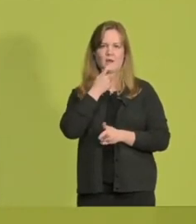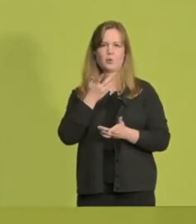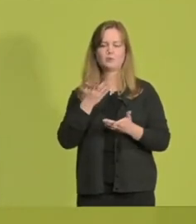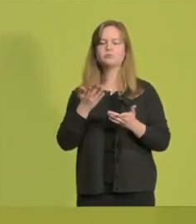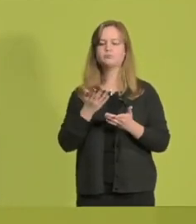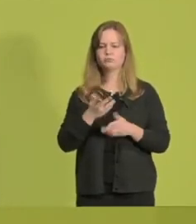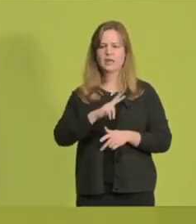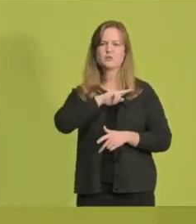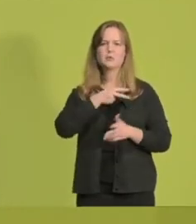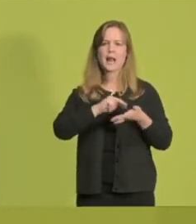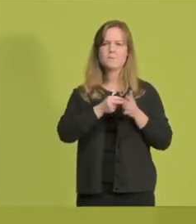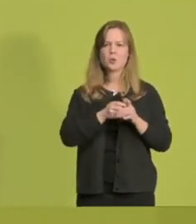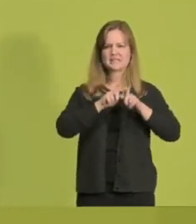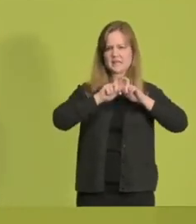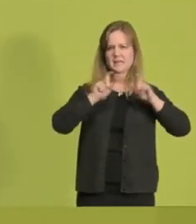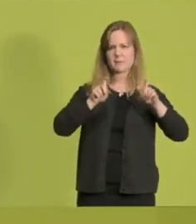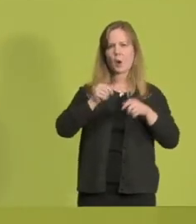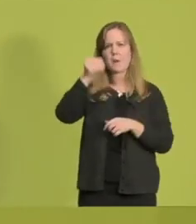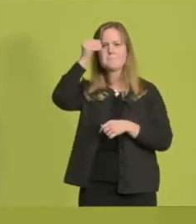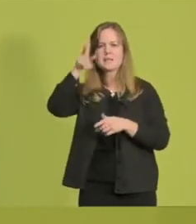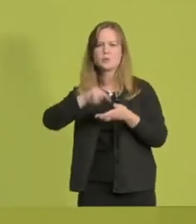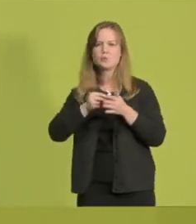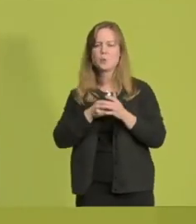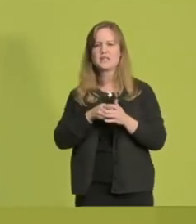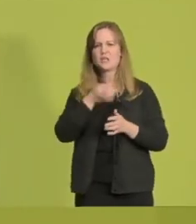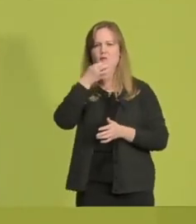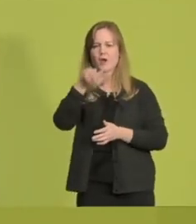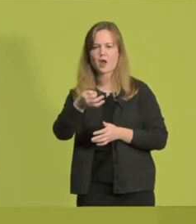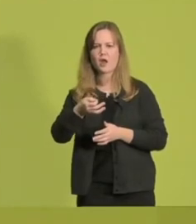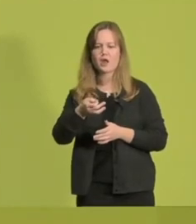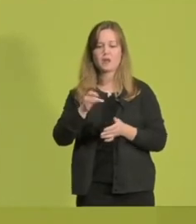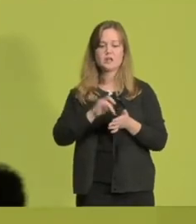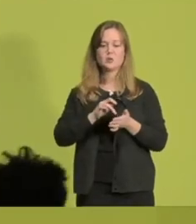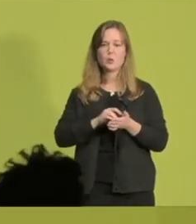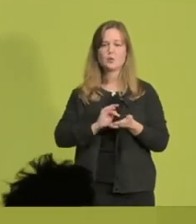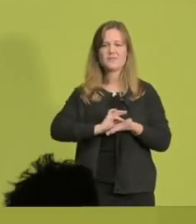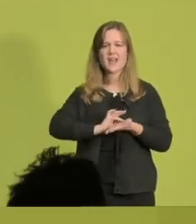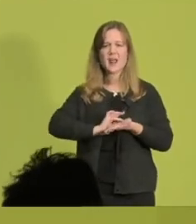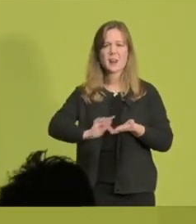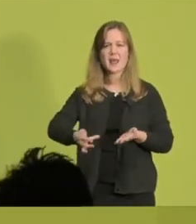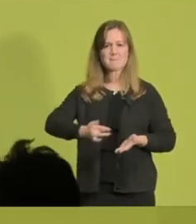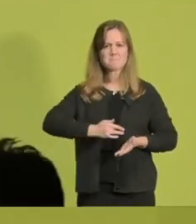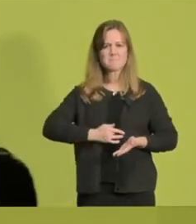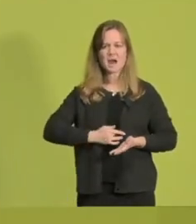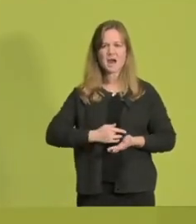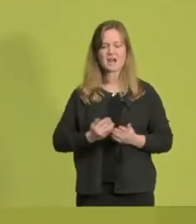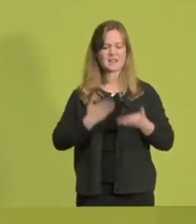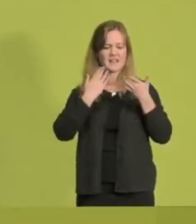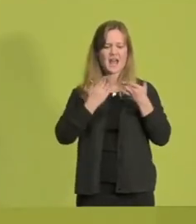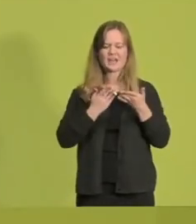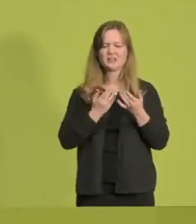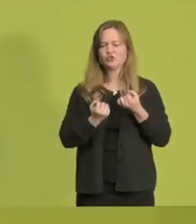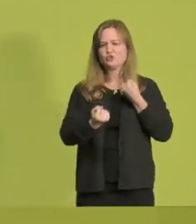zutiefst sozialpolitische, ja auch eine bildungspolitische Frage, denn mit leerem Magen lernt es sich mit Sicherheit nicht so